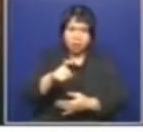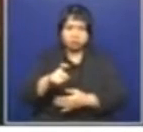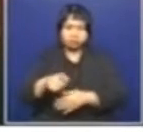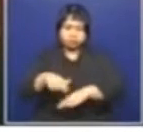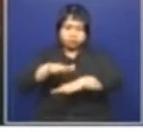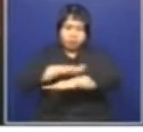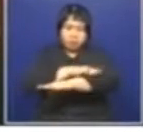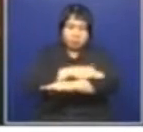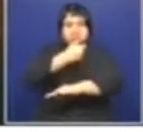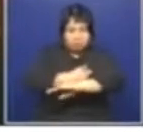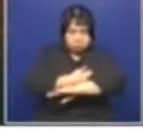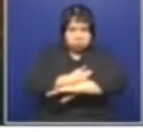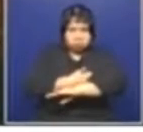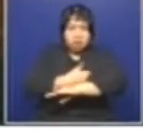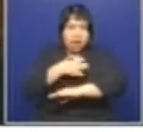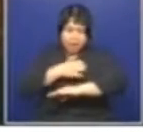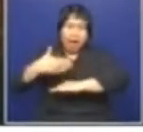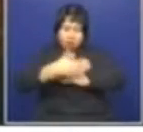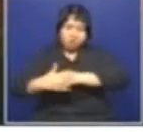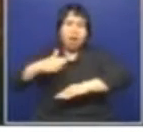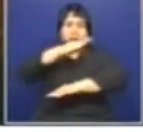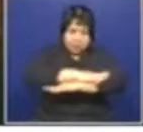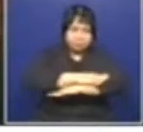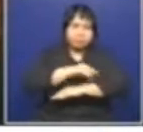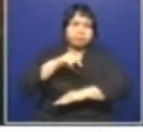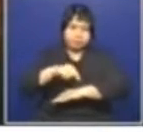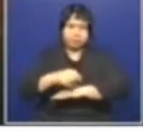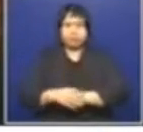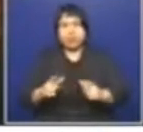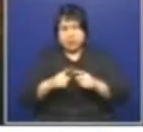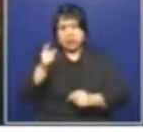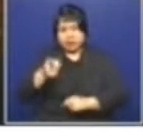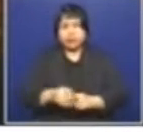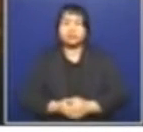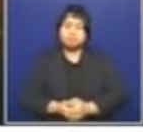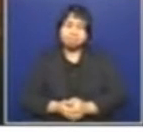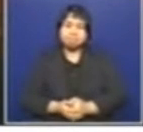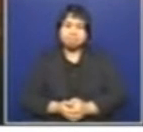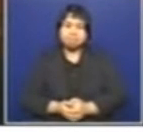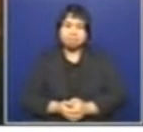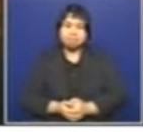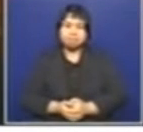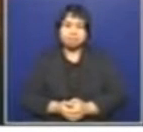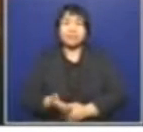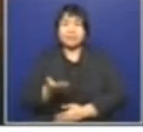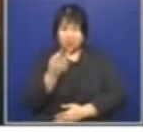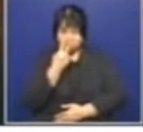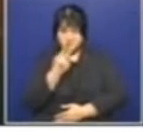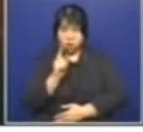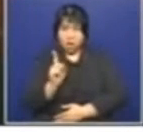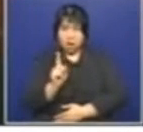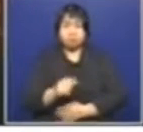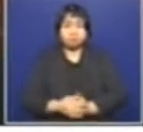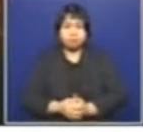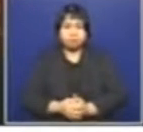ะนี่คือภาคฐานรากขอจริงครับนี่คือสภาพชีวิตจริงคนไทยครับแล้วดูอีกเรื่องสิครับถ้ามี